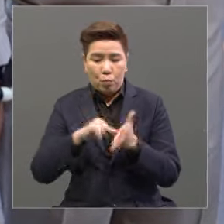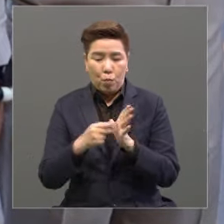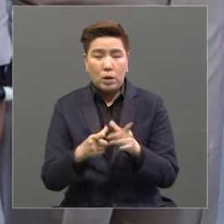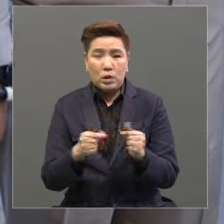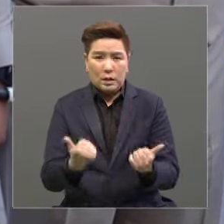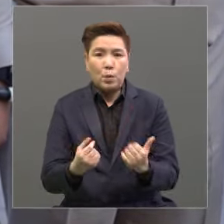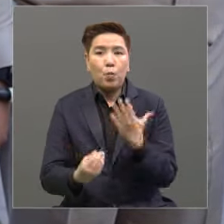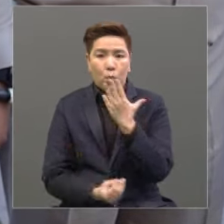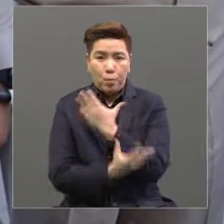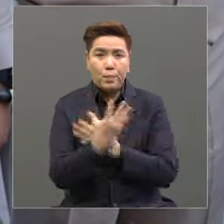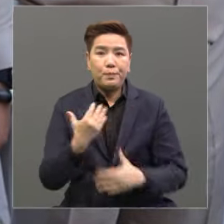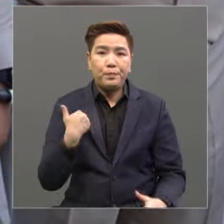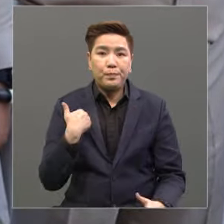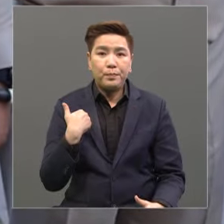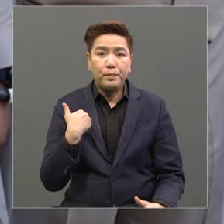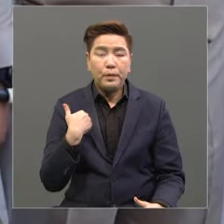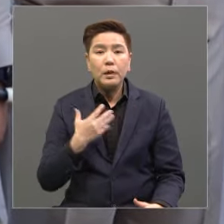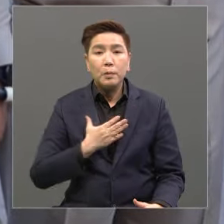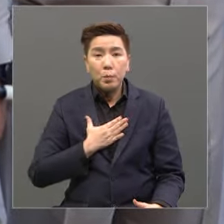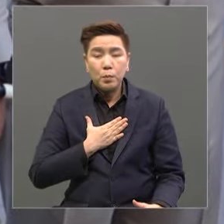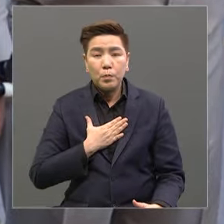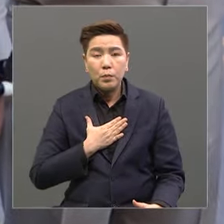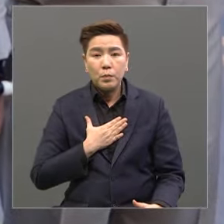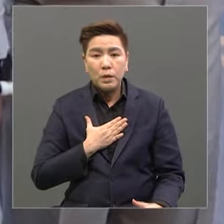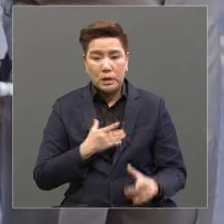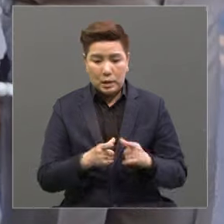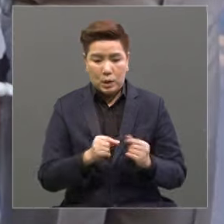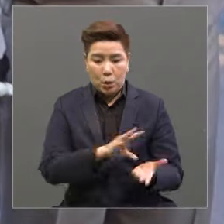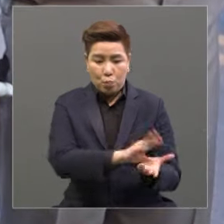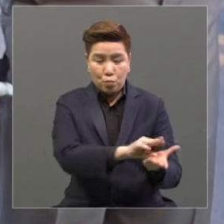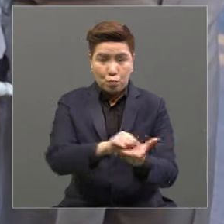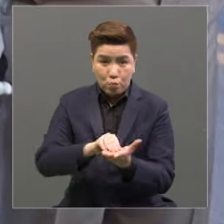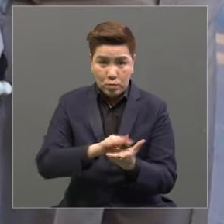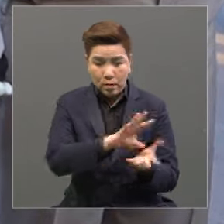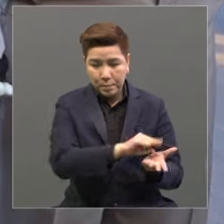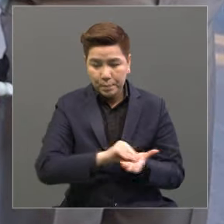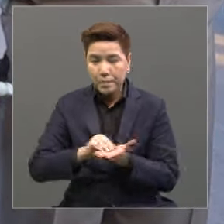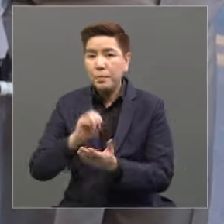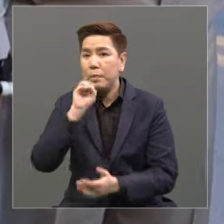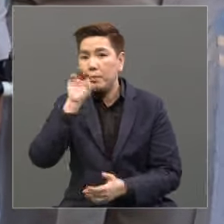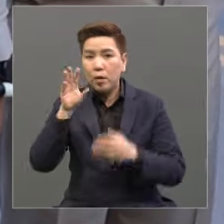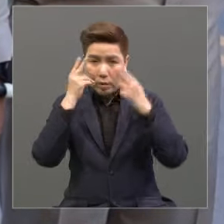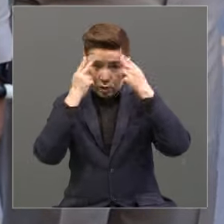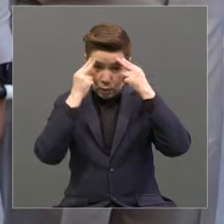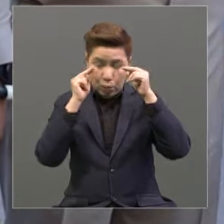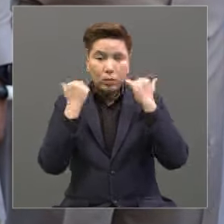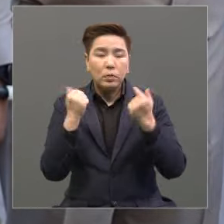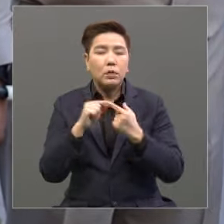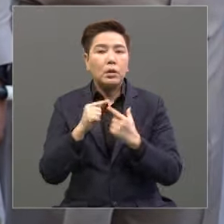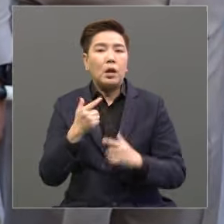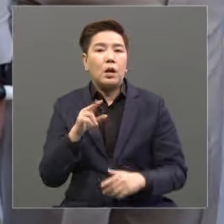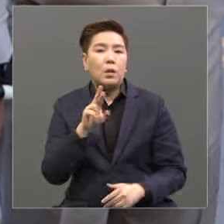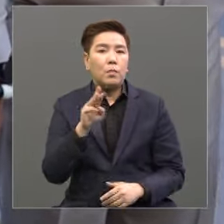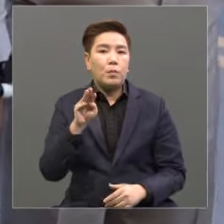เป็นไปได้สูงผมก็จะนำเอาข้อมูลที่ได้วันนี้นำเรียนท่านนายกรัฐมนตรีแล้วก็รัฐมนตรี